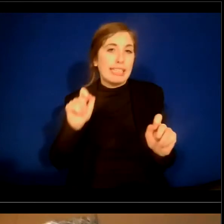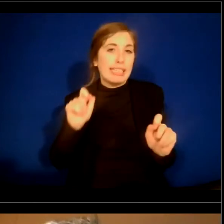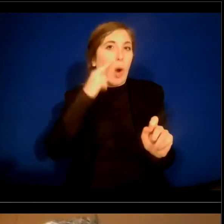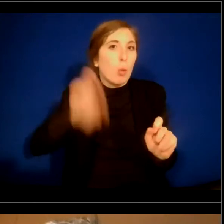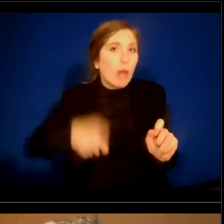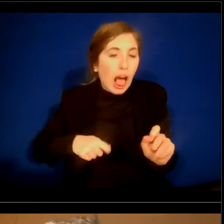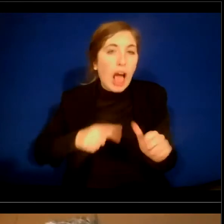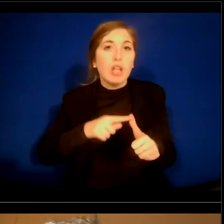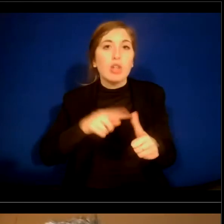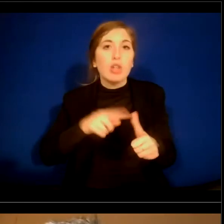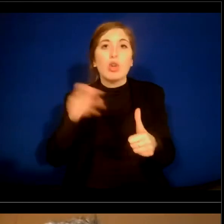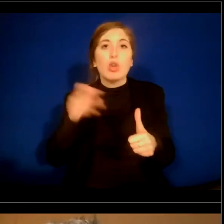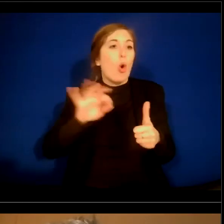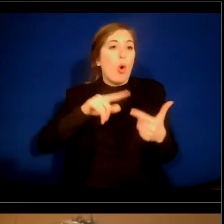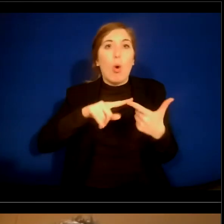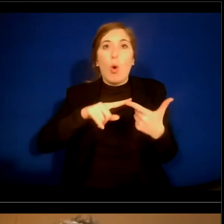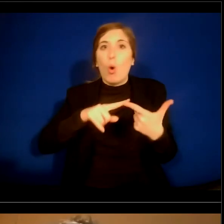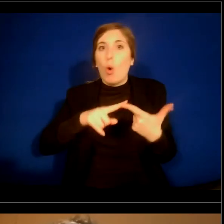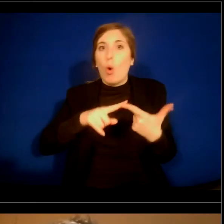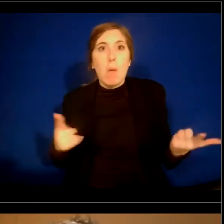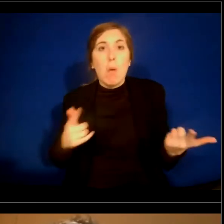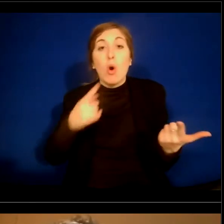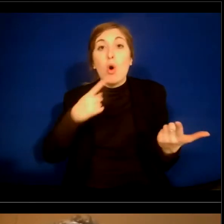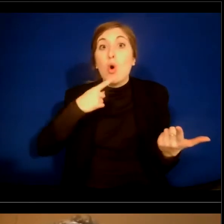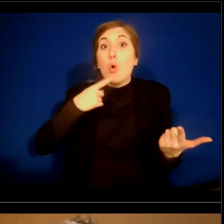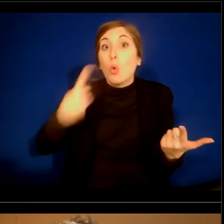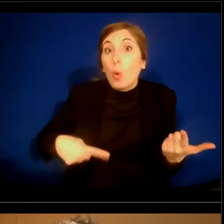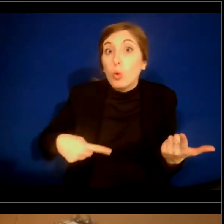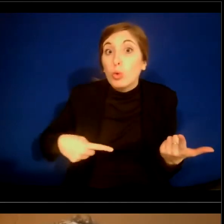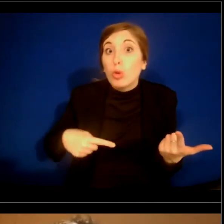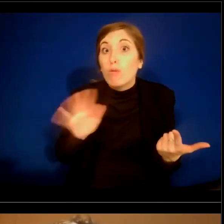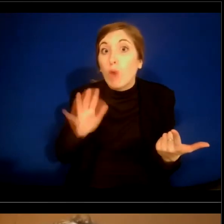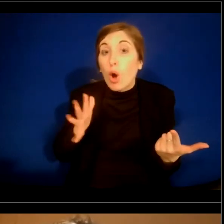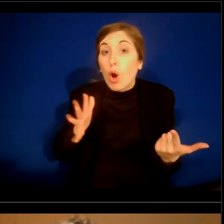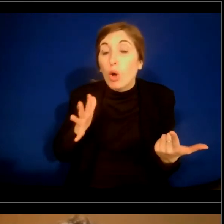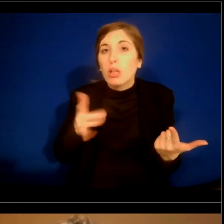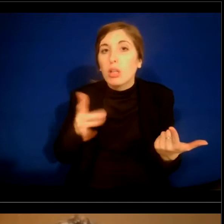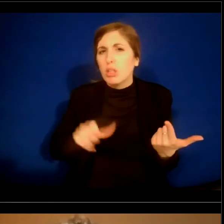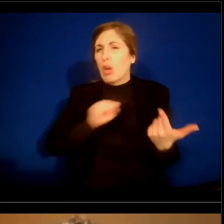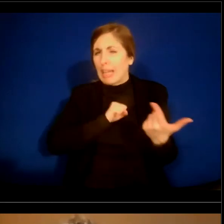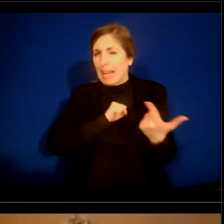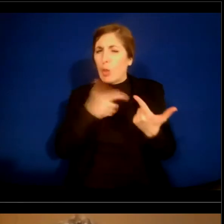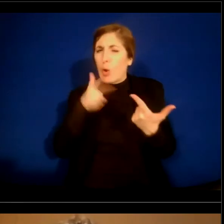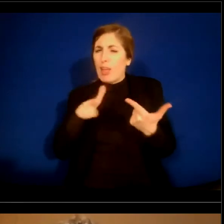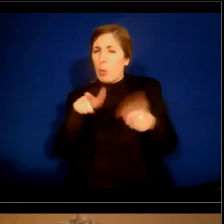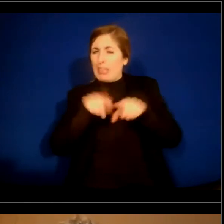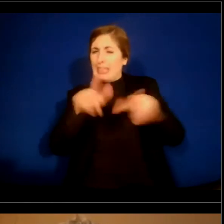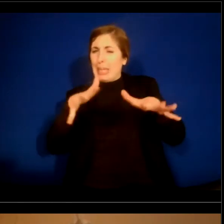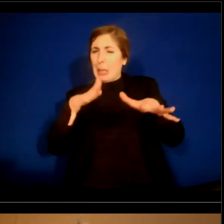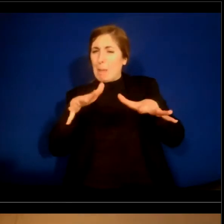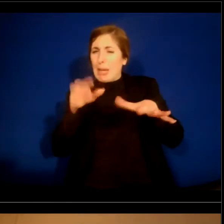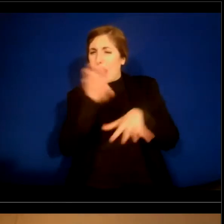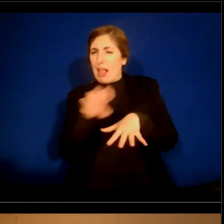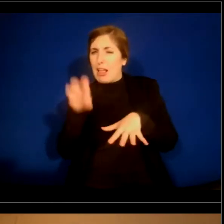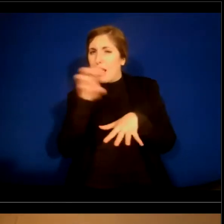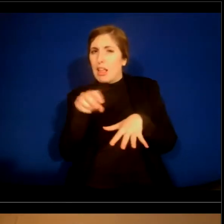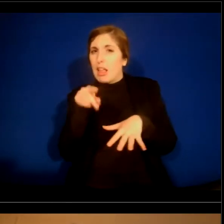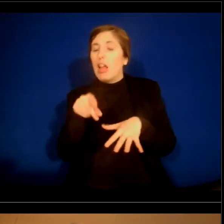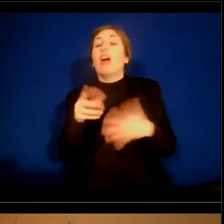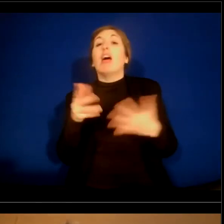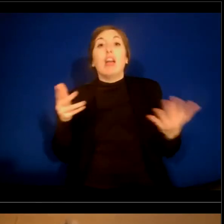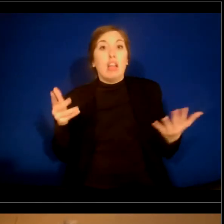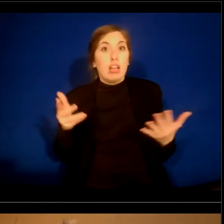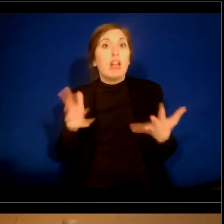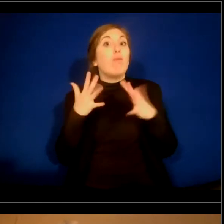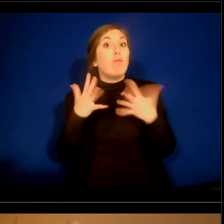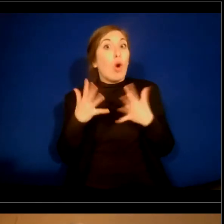ucraino, forse anche in russo, perché credo che abbiano delle somiglianze, no? E quindi forse una possibilità